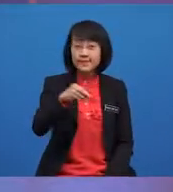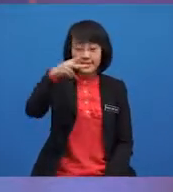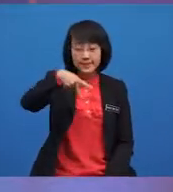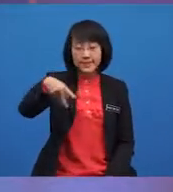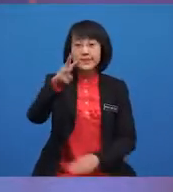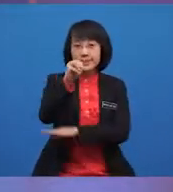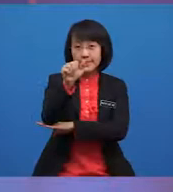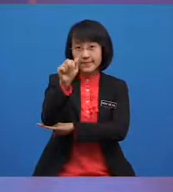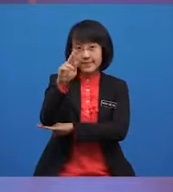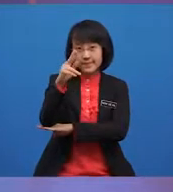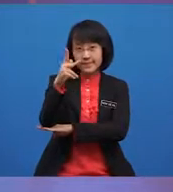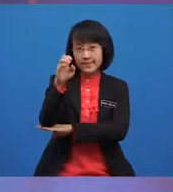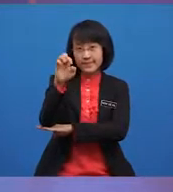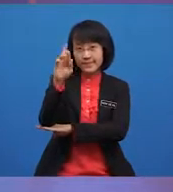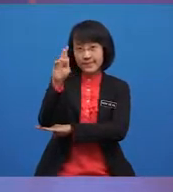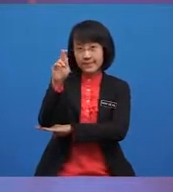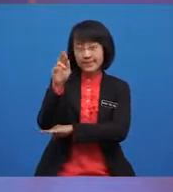dan pen marker.